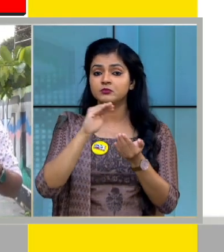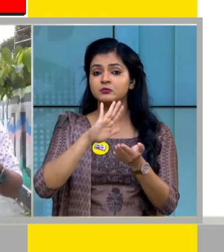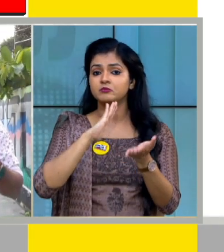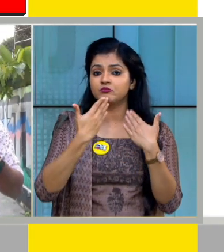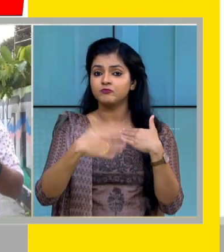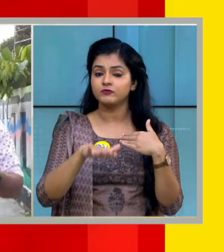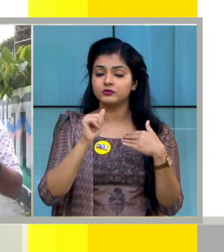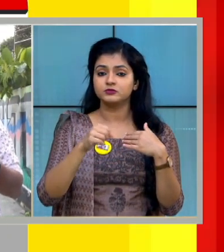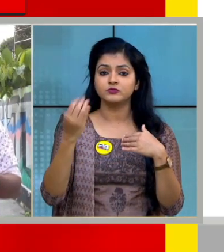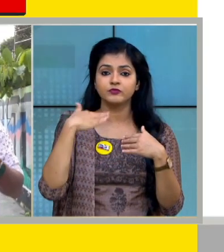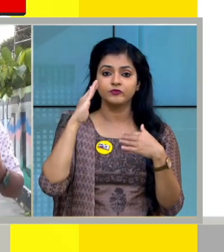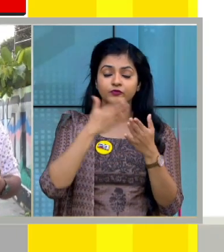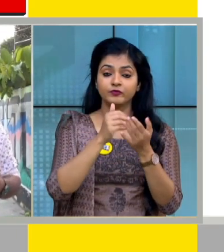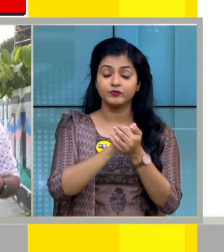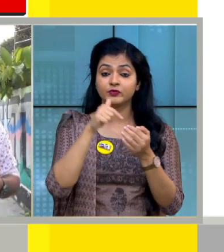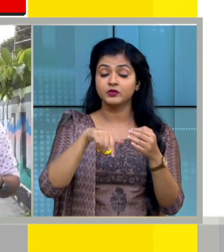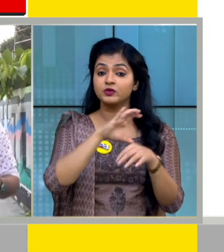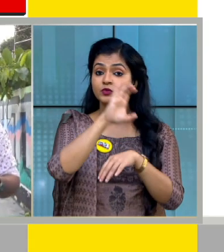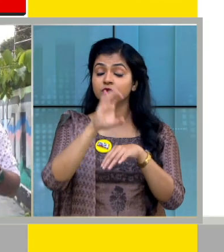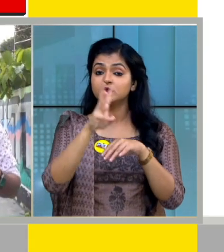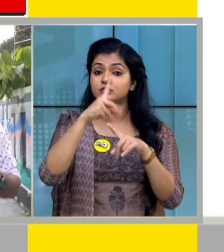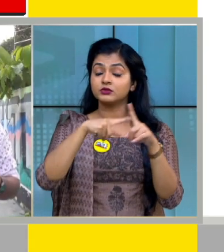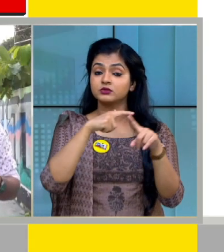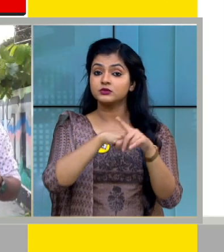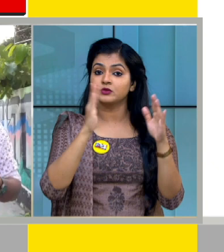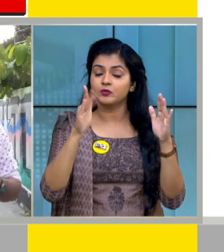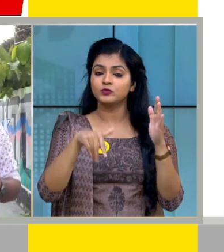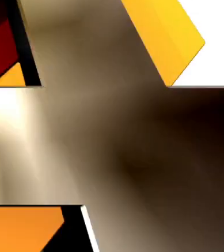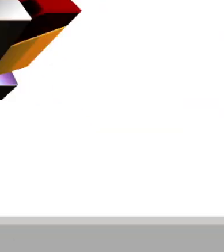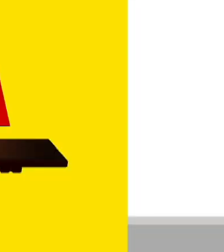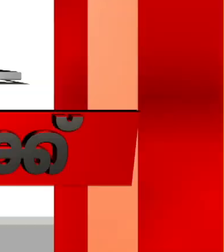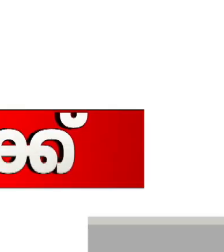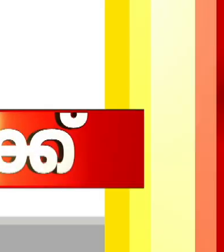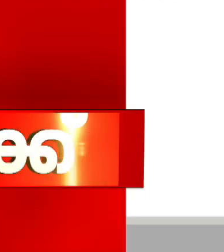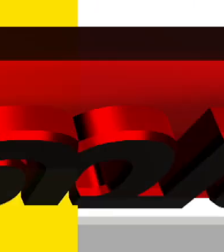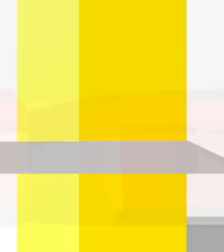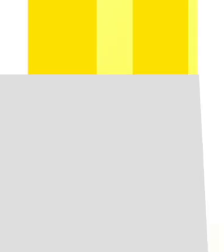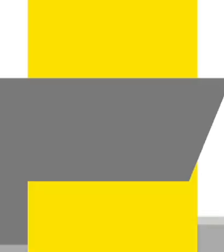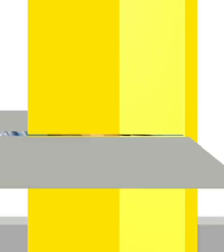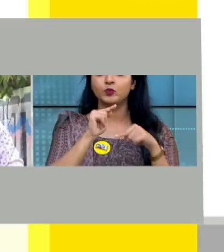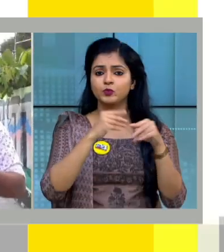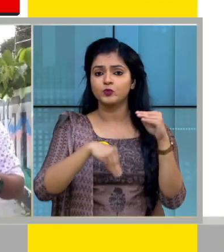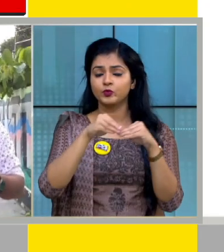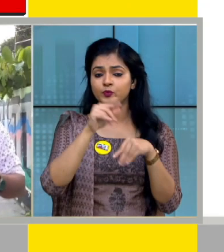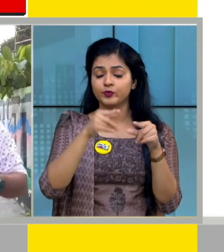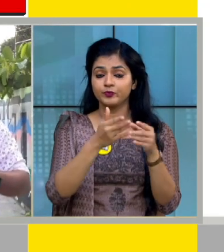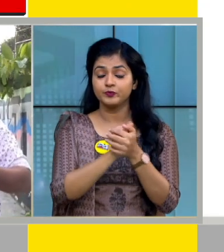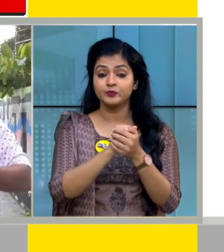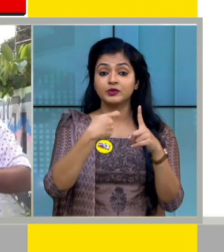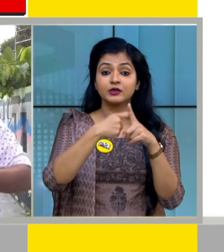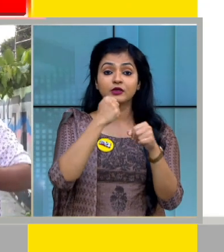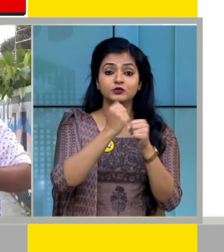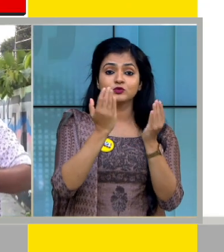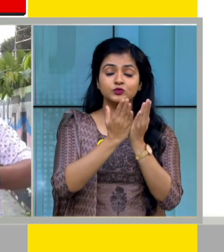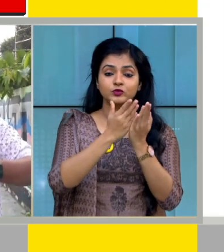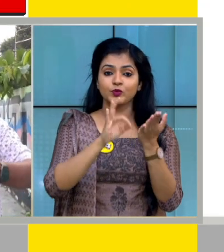സ്കൂള് ഇന്ന് വൈകിട്ട് 3:30 വരെ പ്രവർത്തിച്ചു എന്നുള്ളൊരു ഗുരുതരമായ കാര്യം കൂടി നാട്ടുകാർ ആരോപിക്കുന്നുണ്ട്. ഈ കുട്ടി KG സെക്ഷനിലാണ് പഠിക്കുന്നത്. അതിൽ